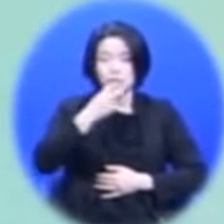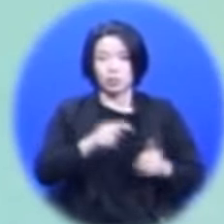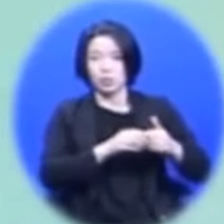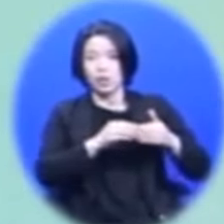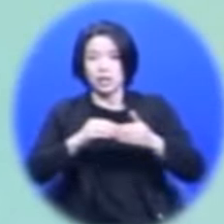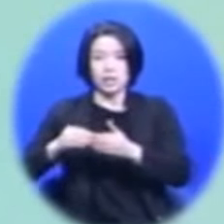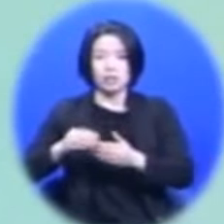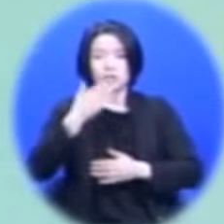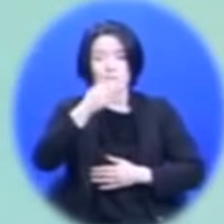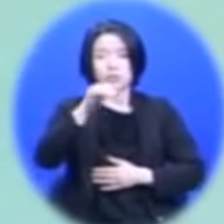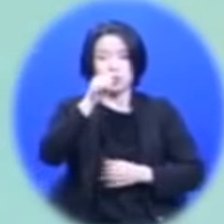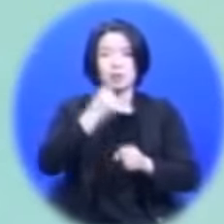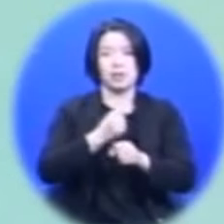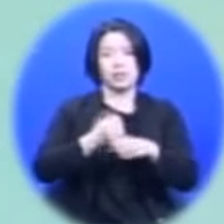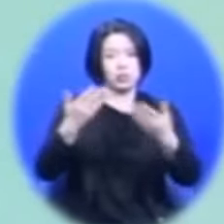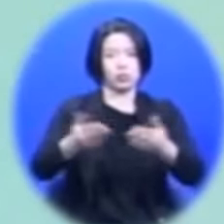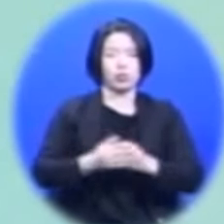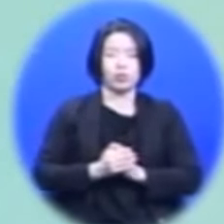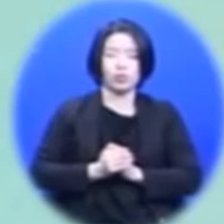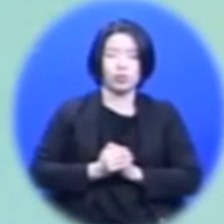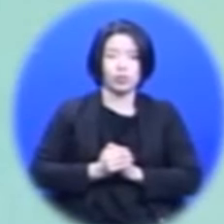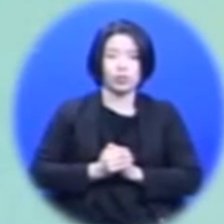수가 있도록 하라 그 말입니다.